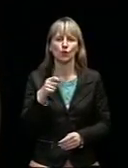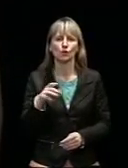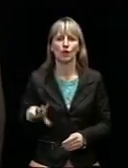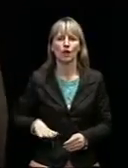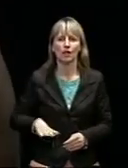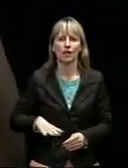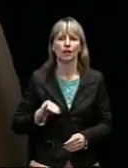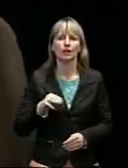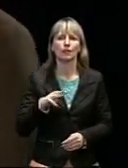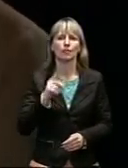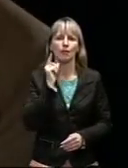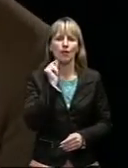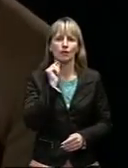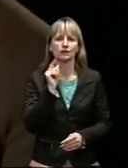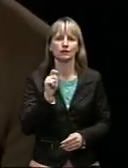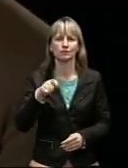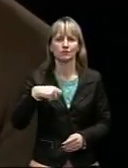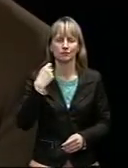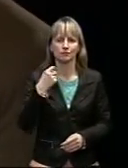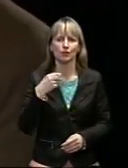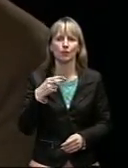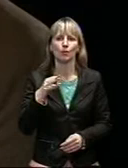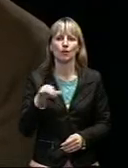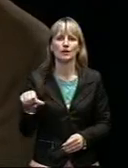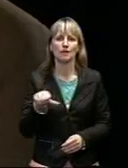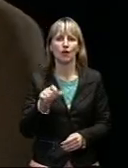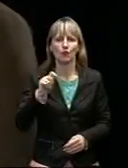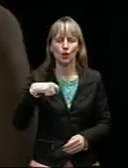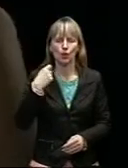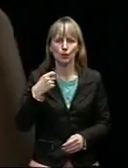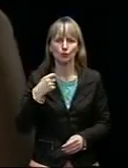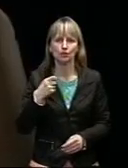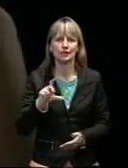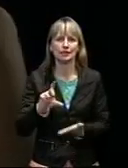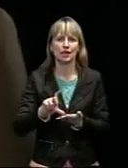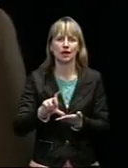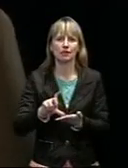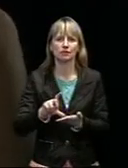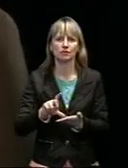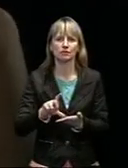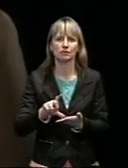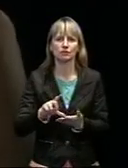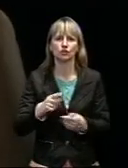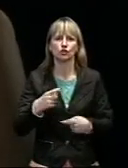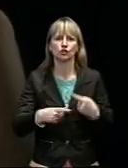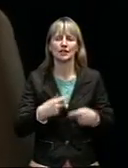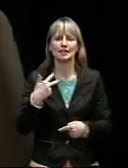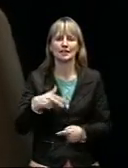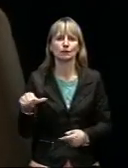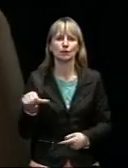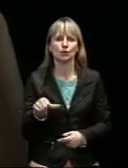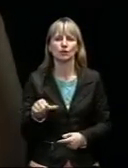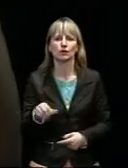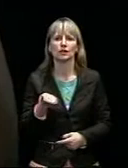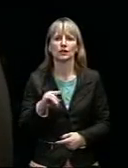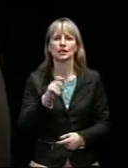медика и принимать по столовой ложке, потом вот этот вот стаканчик, ровно через полчасика. И